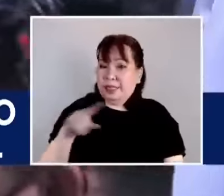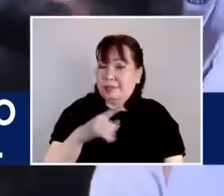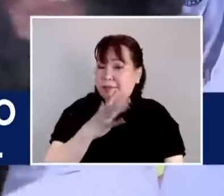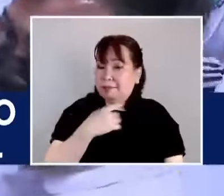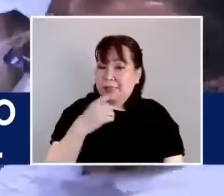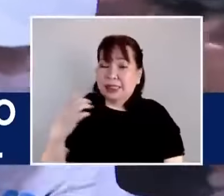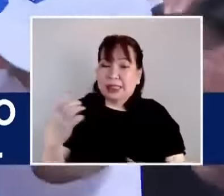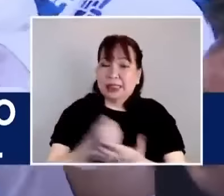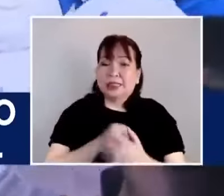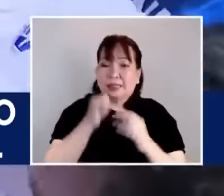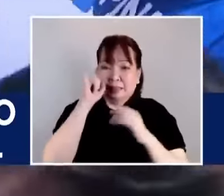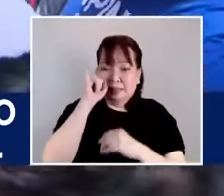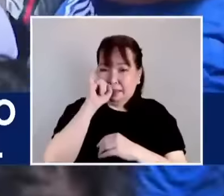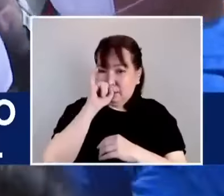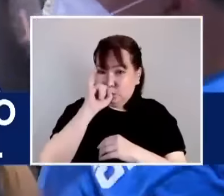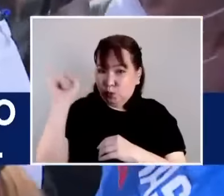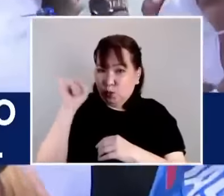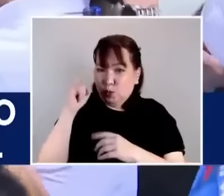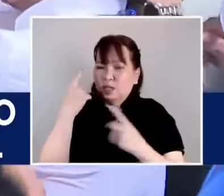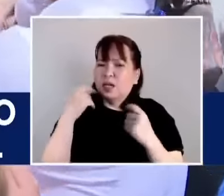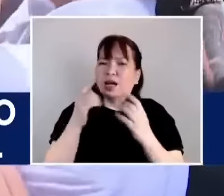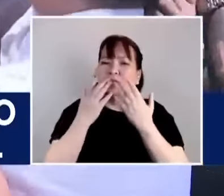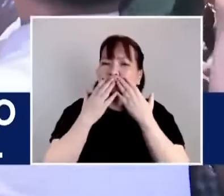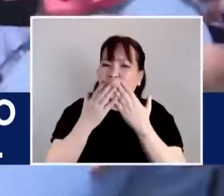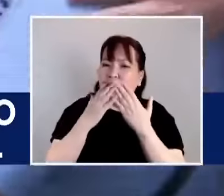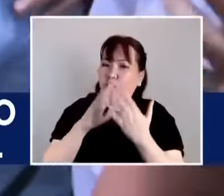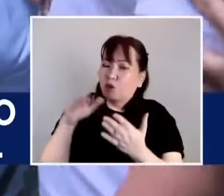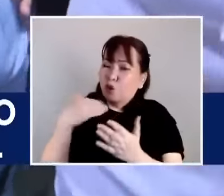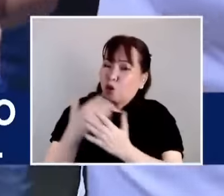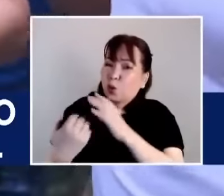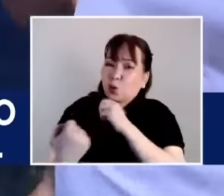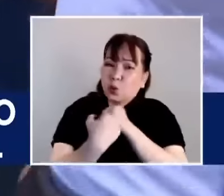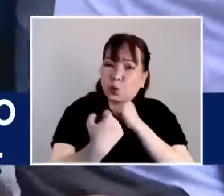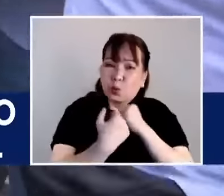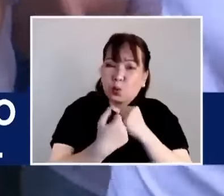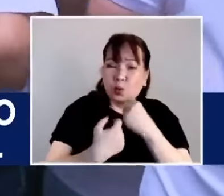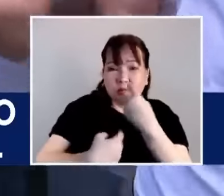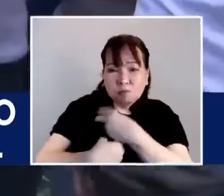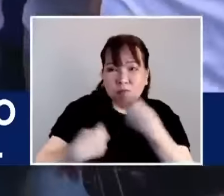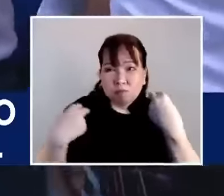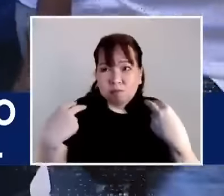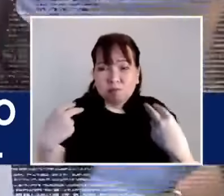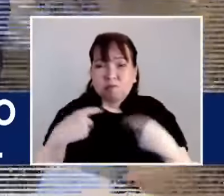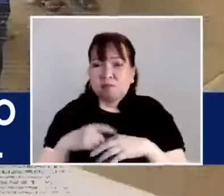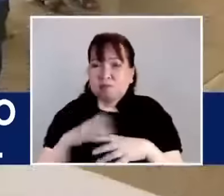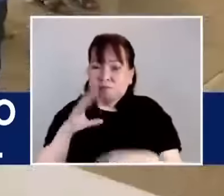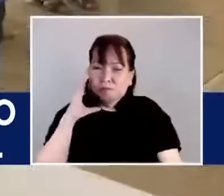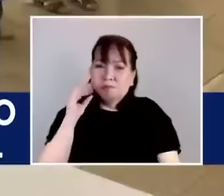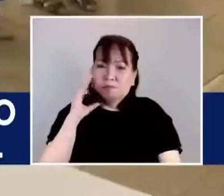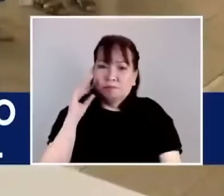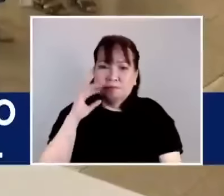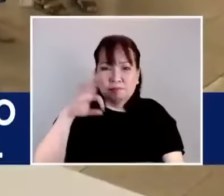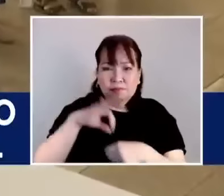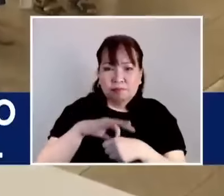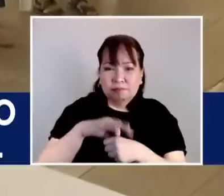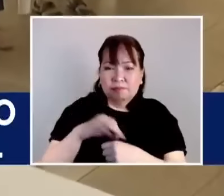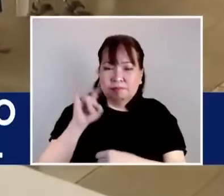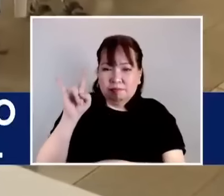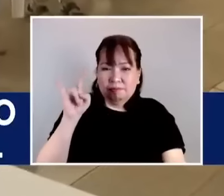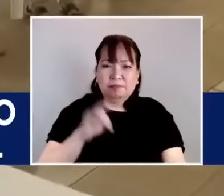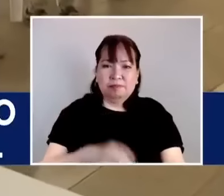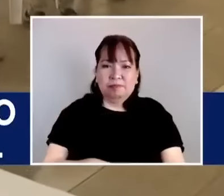para mapasalamatan ang mga taga-suporta at lahat ng sumubaybay sa kanyang paglalakbay sa kampanya. Bumoto naman ang